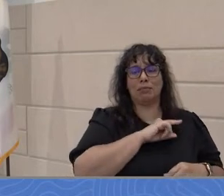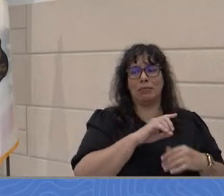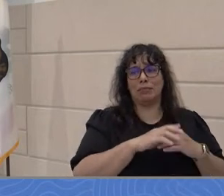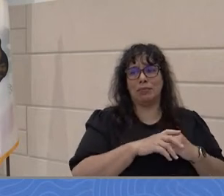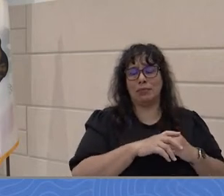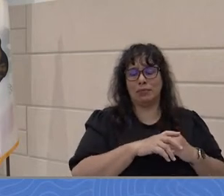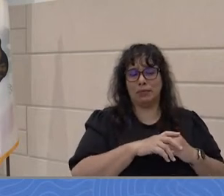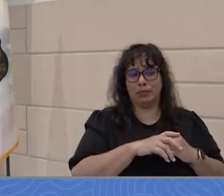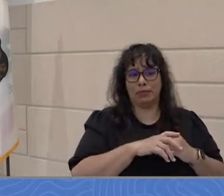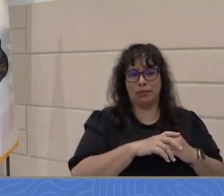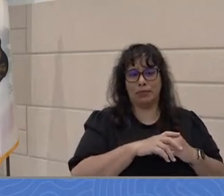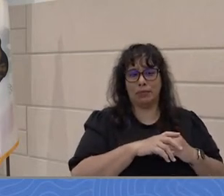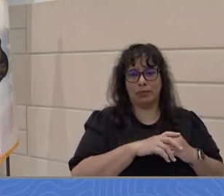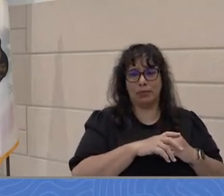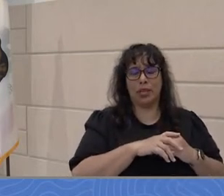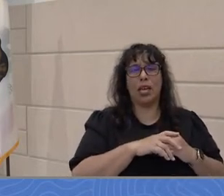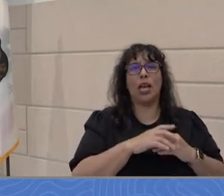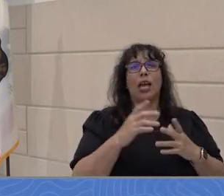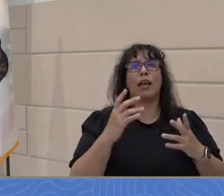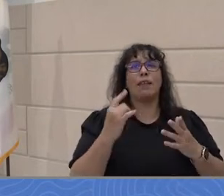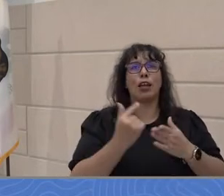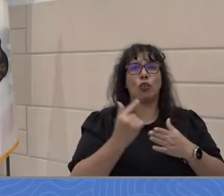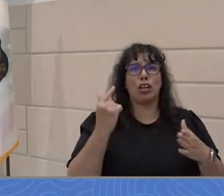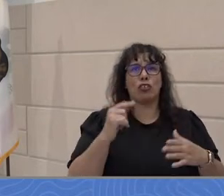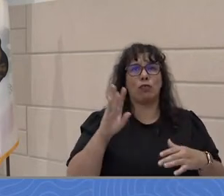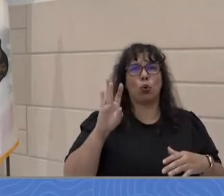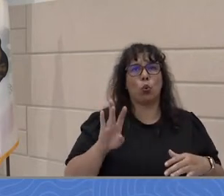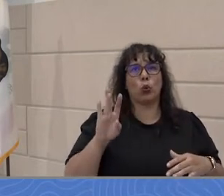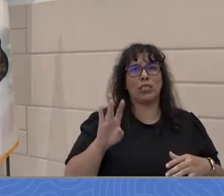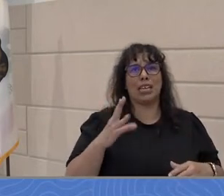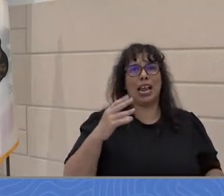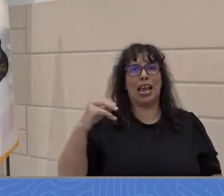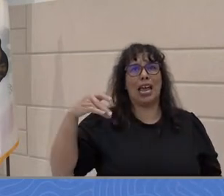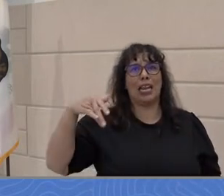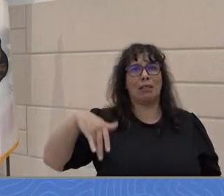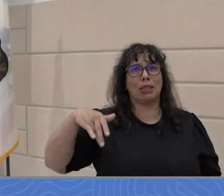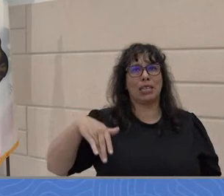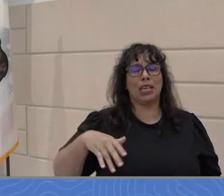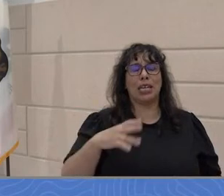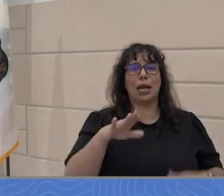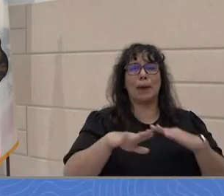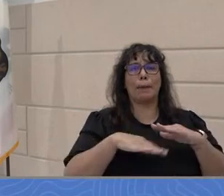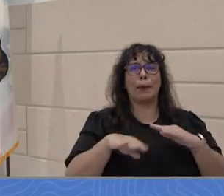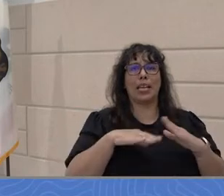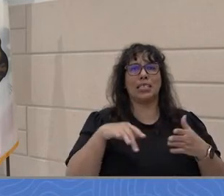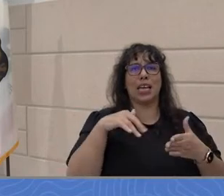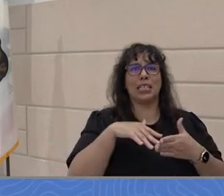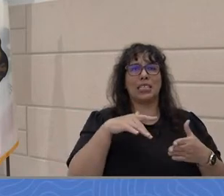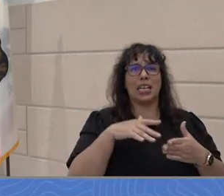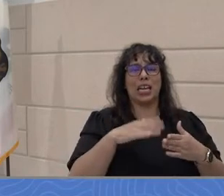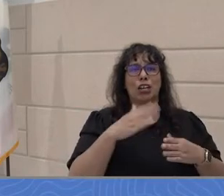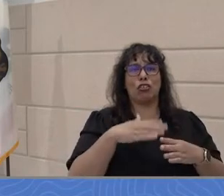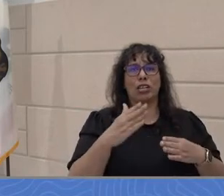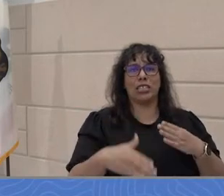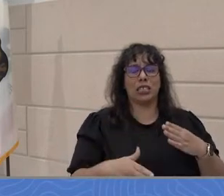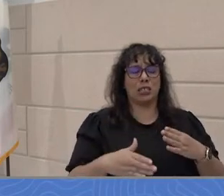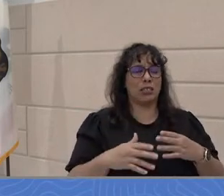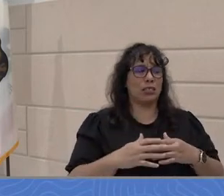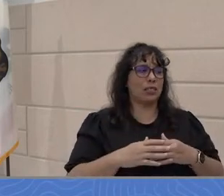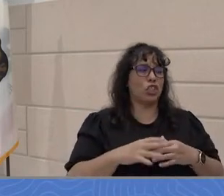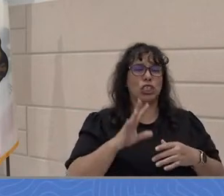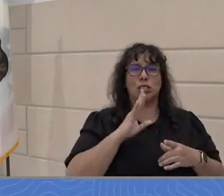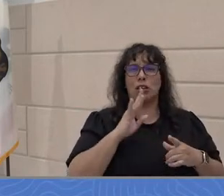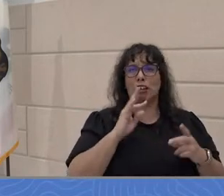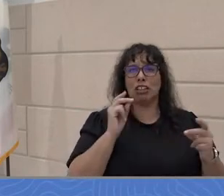វិទ្យាល័យឆ្នាំដំបូងហ្នឹងបានទទួលលទ្ធផលជោគជ័យស្របទៅតាមការសិក្សាស្រាវជ្រាវហ្នឹង